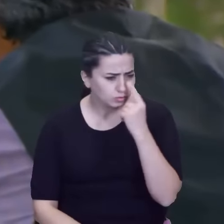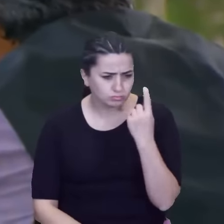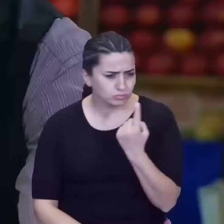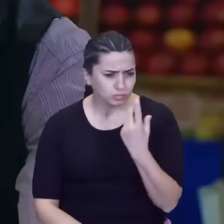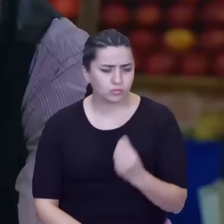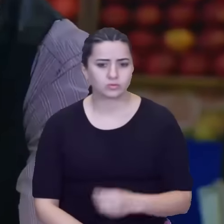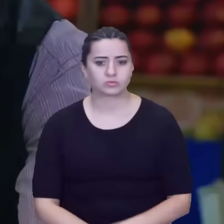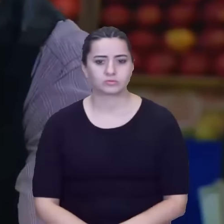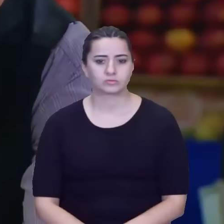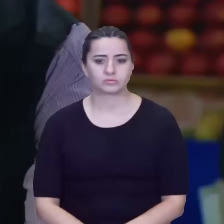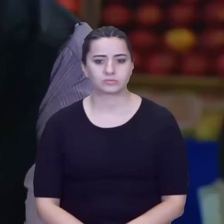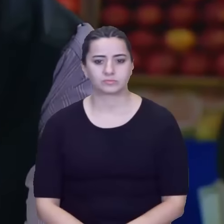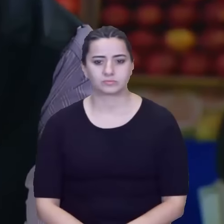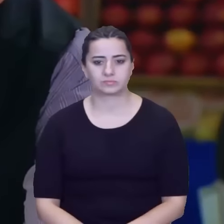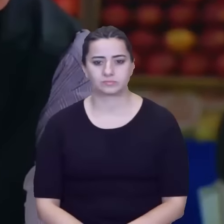bir şey mi oldu?